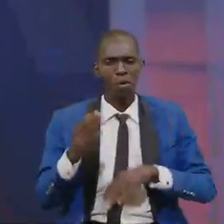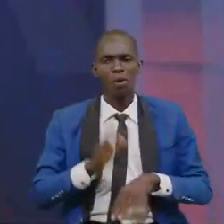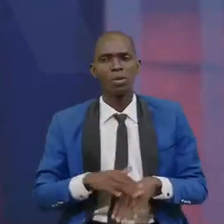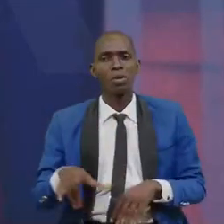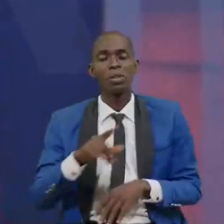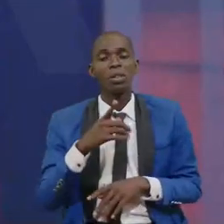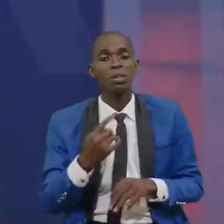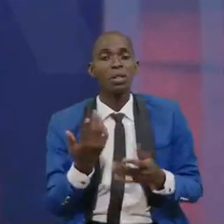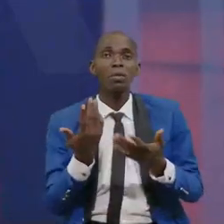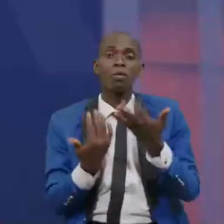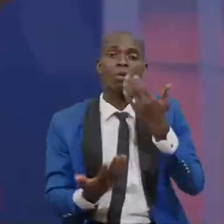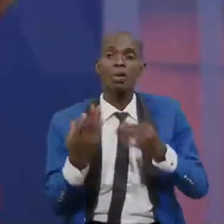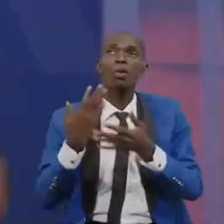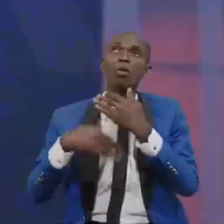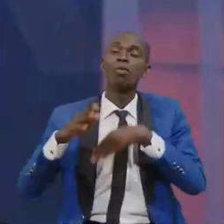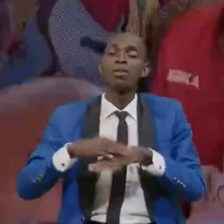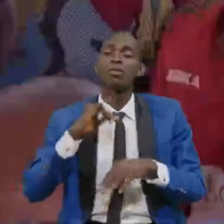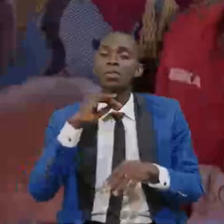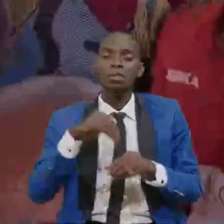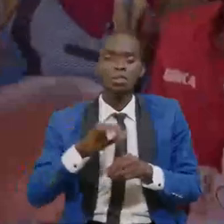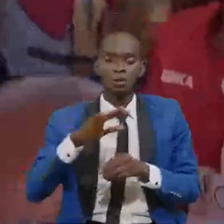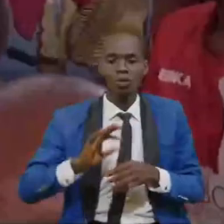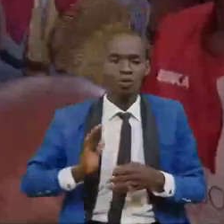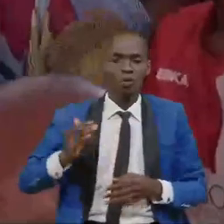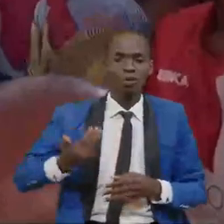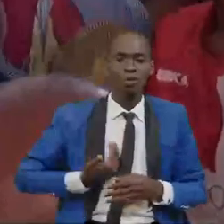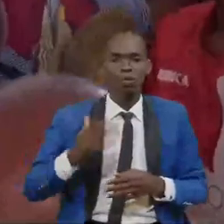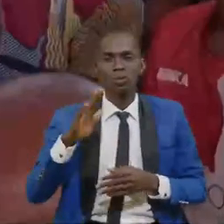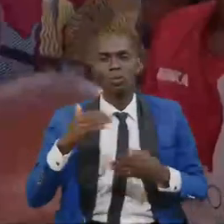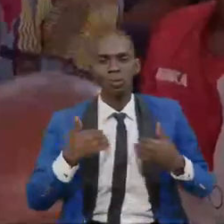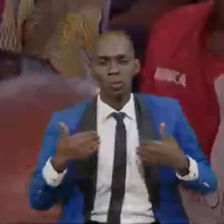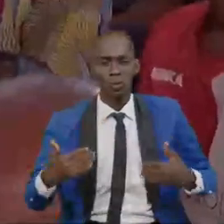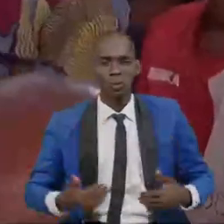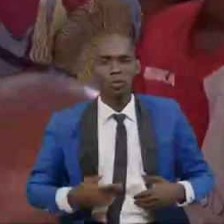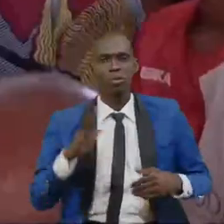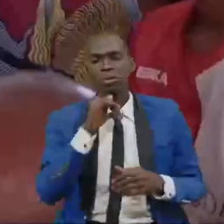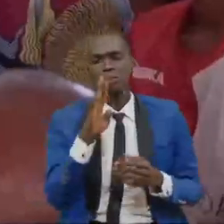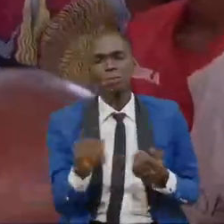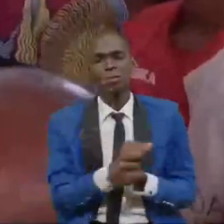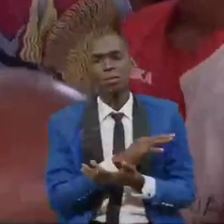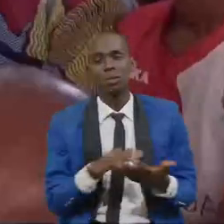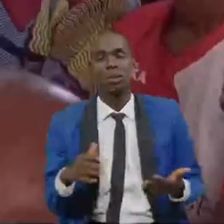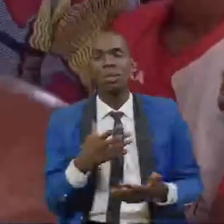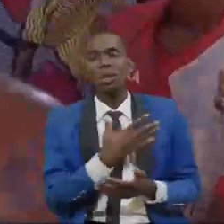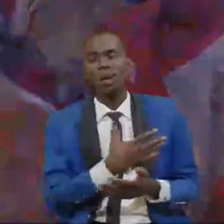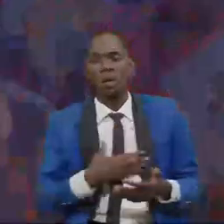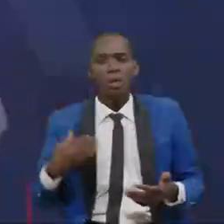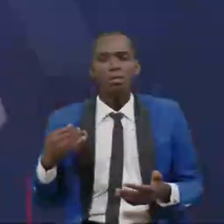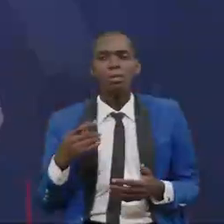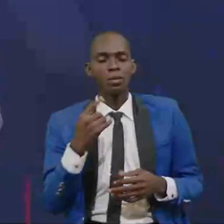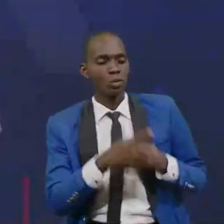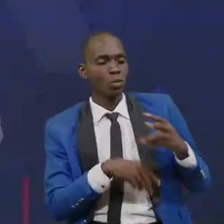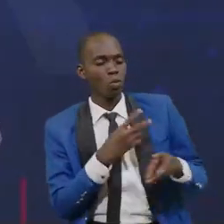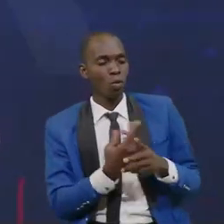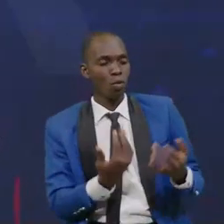Le feu du ciel est dans ton âme, est dans ton corps, est dans ta langue. Et le feu du monde ne